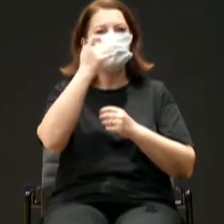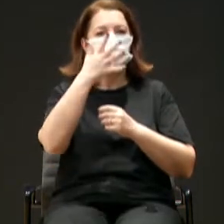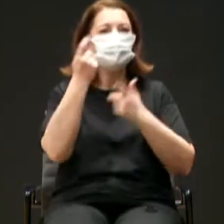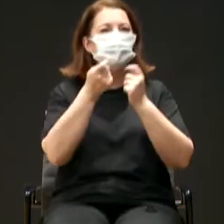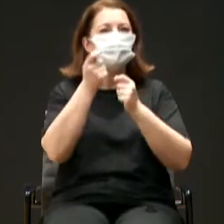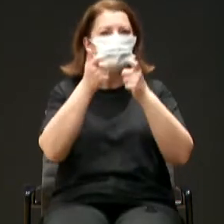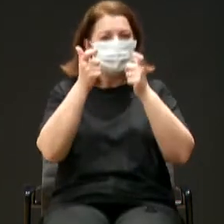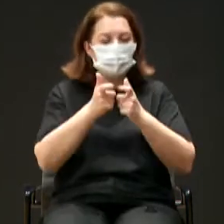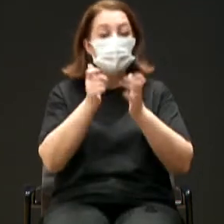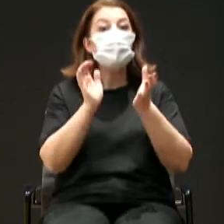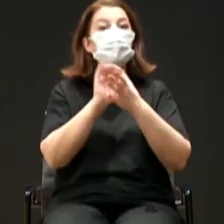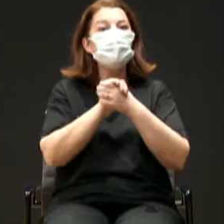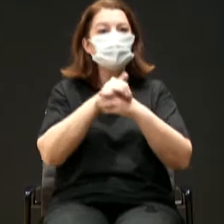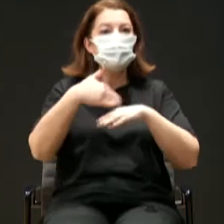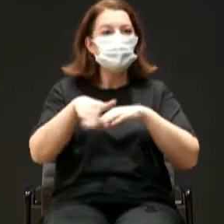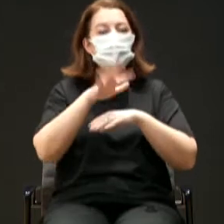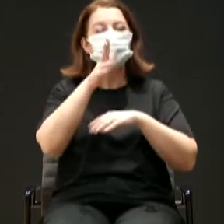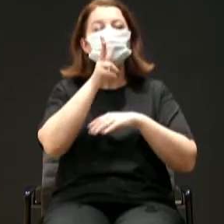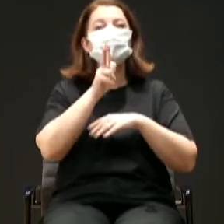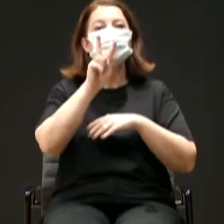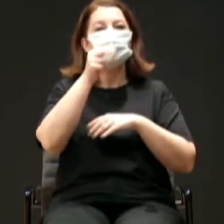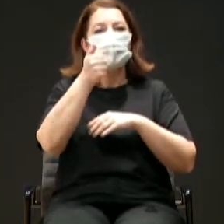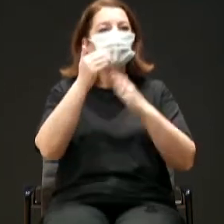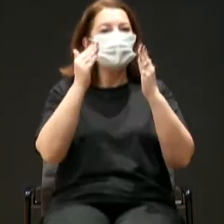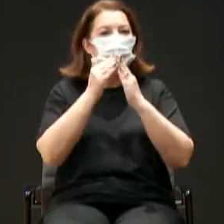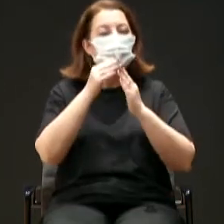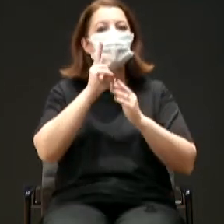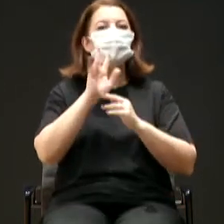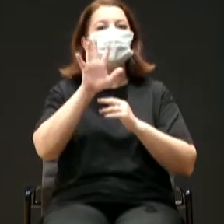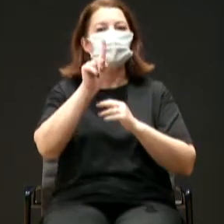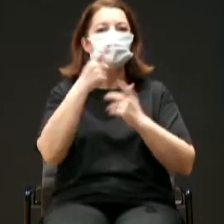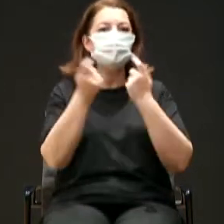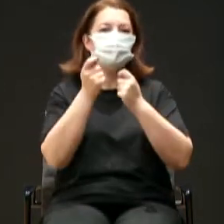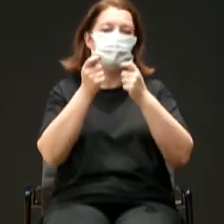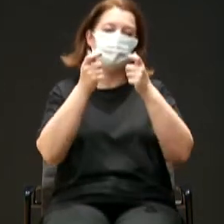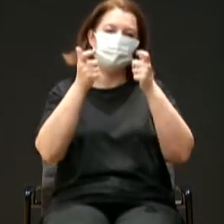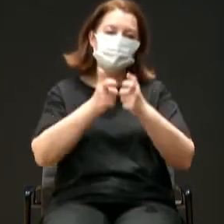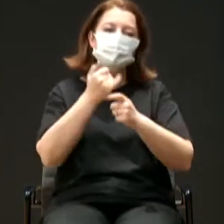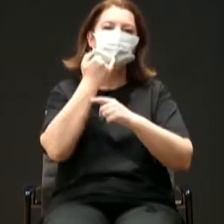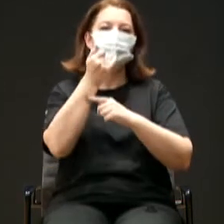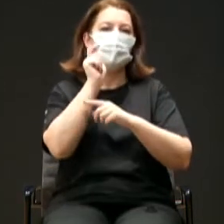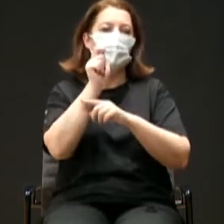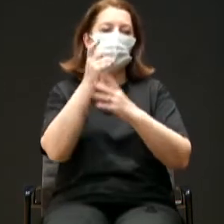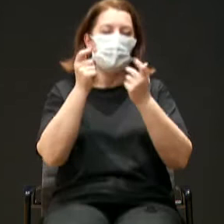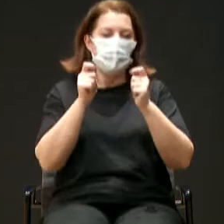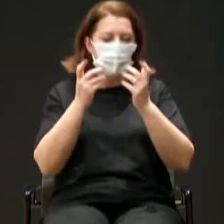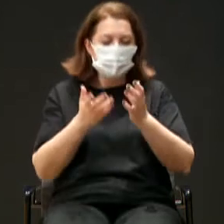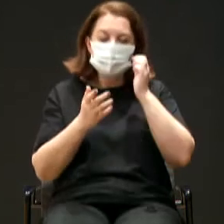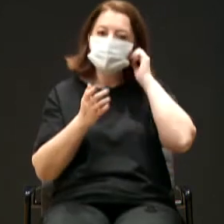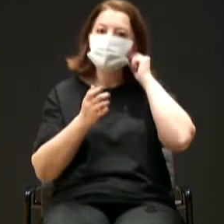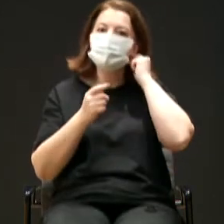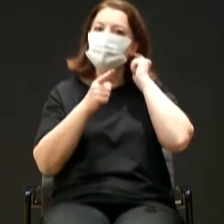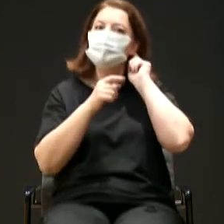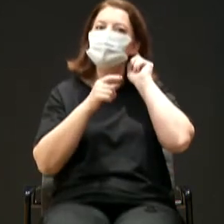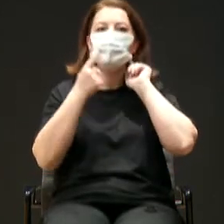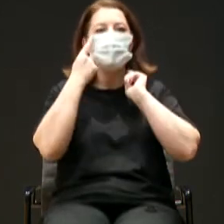Barış Mahallemizde ise 5.326 hane ve 251 iş yerini ziyaret ettik. Saha çözüm ekiplerimiz